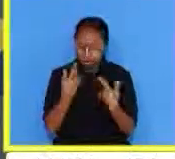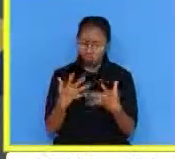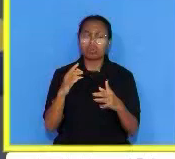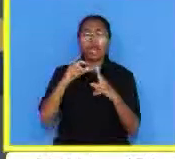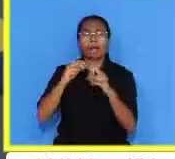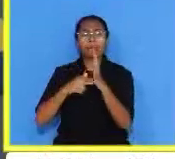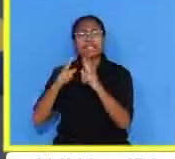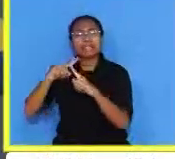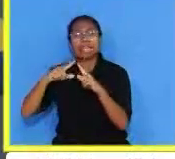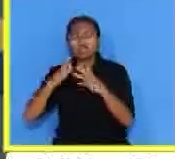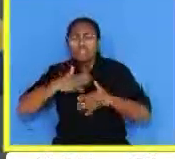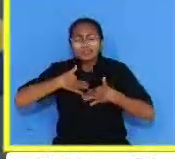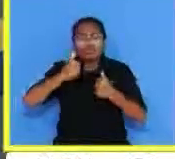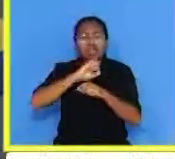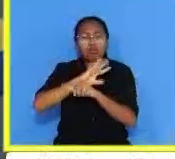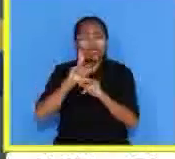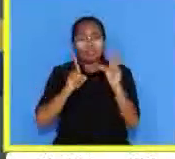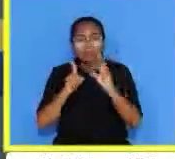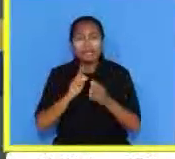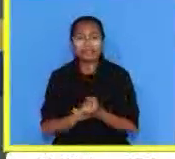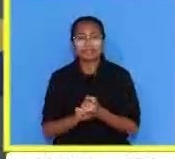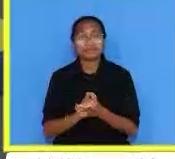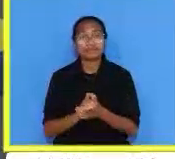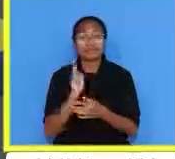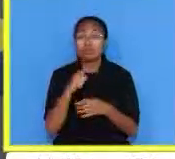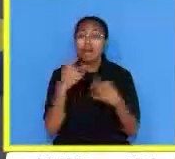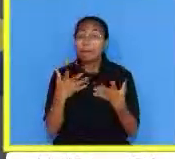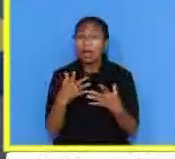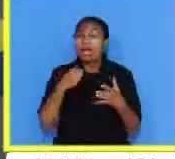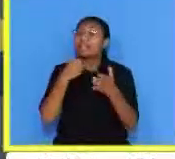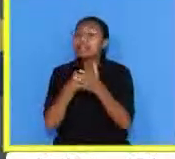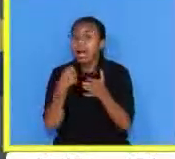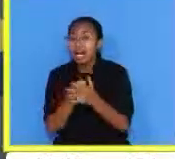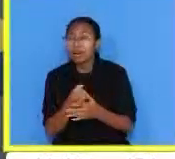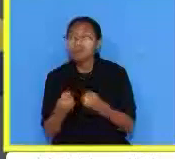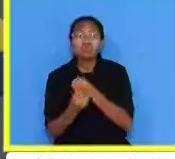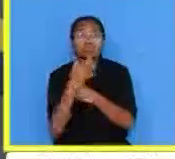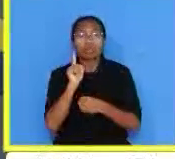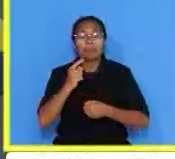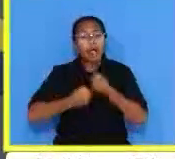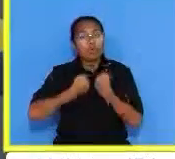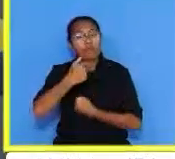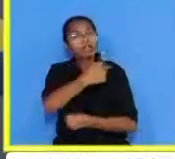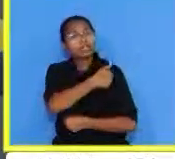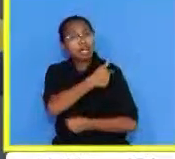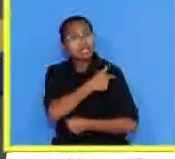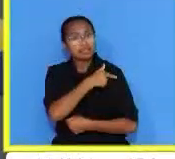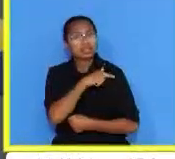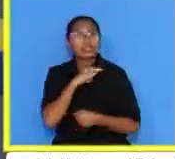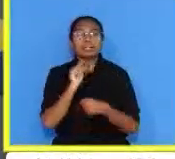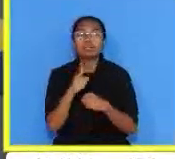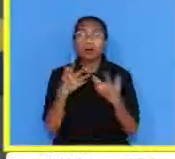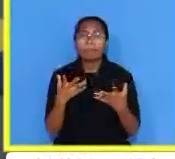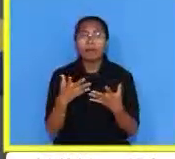COVID-19. Kemudian Kak Dina, apa tantangan yang muncul terkait pelaksanaan vaksinasi? Misalnya teman-teman penyandang disabilitas